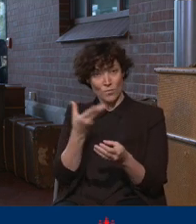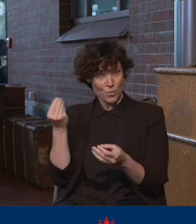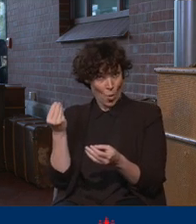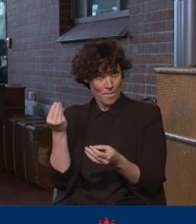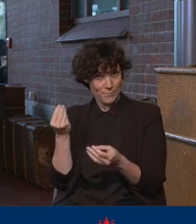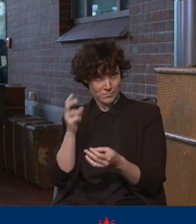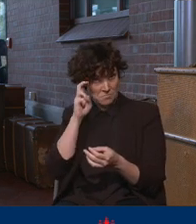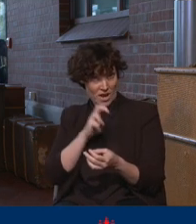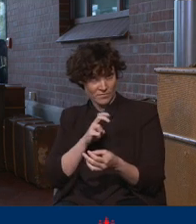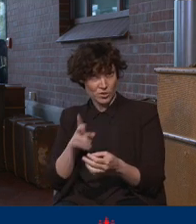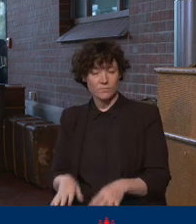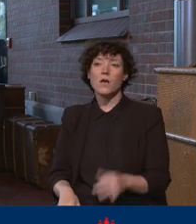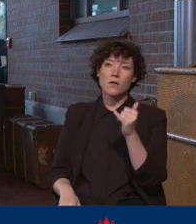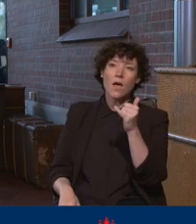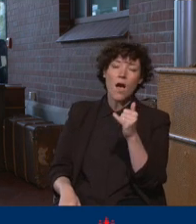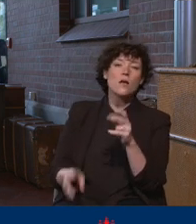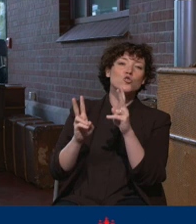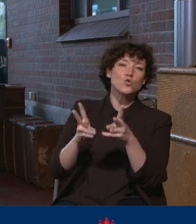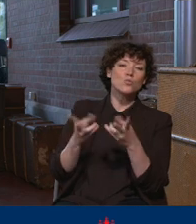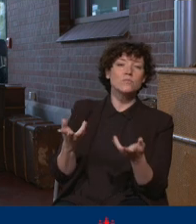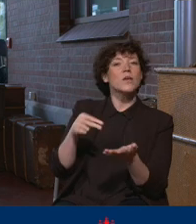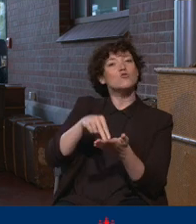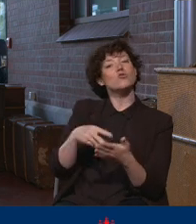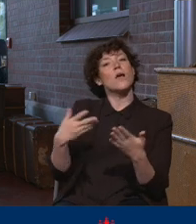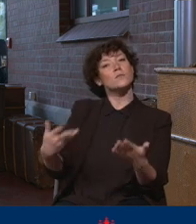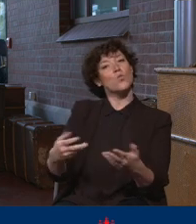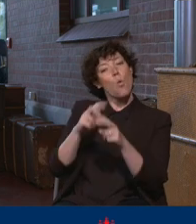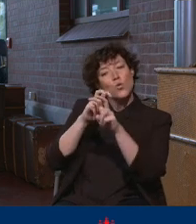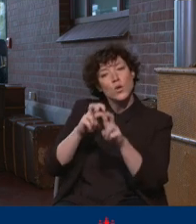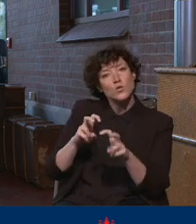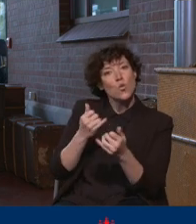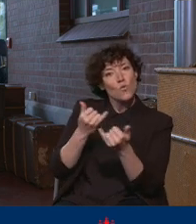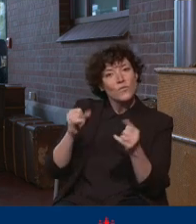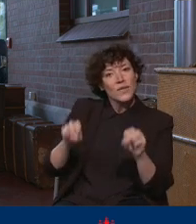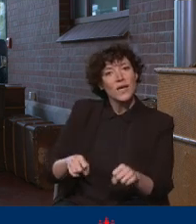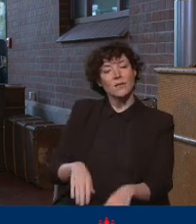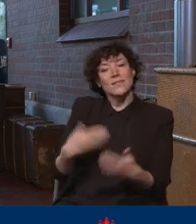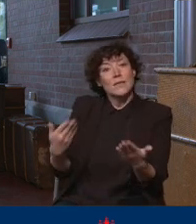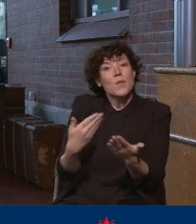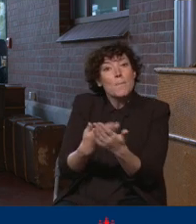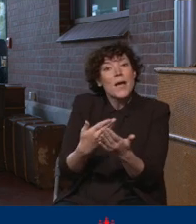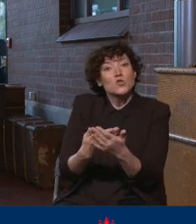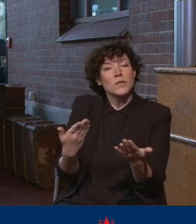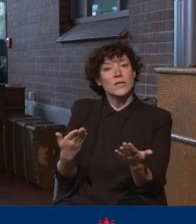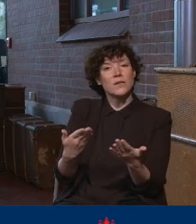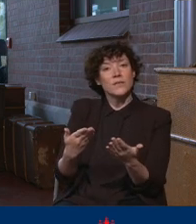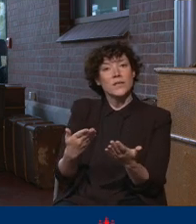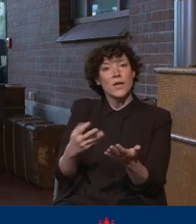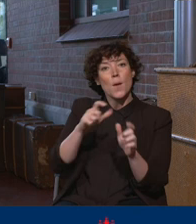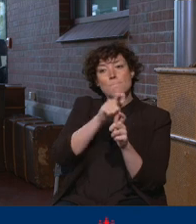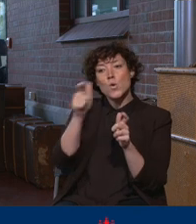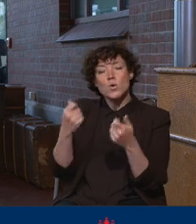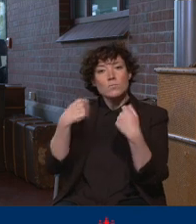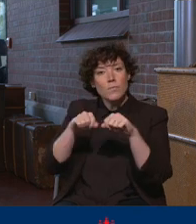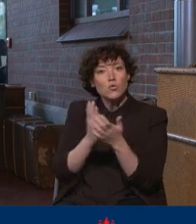genau das ist der derzeitige stand das untersucht wird es gibt beispiele wo das schon gemacht wurde wollen bestehende brücken bauten nochmal